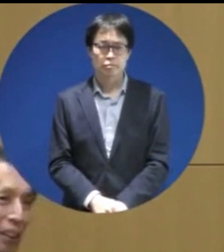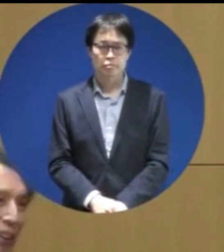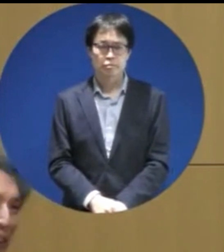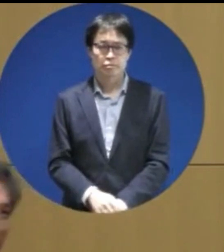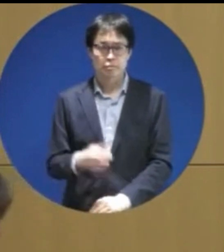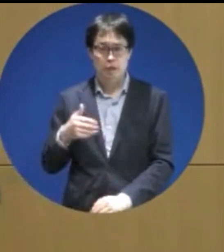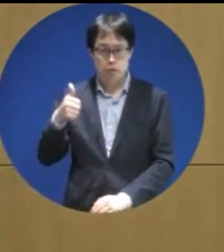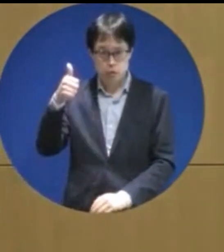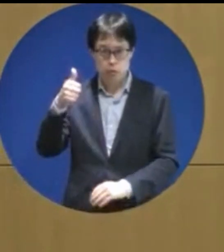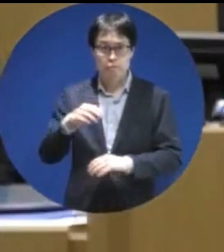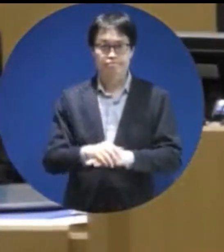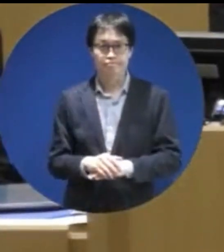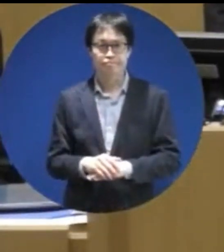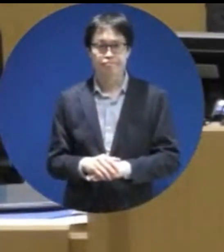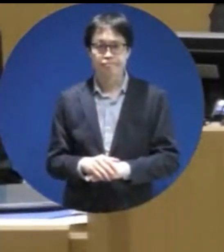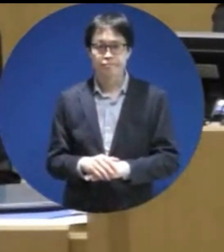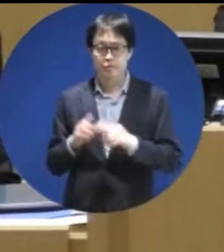長谷部区長。